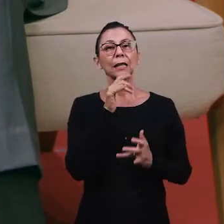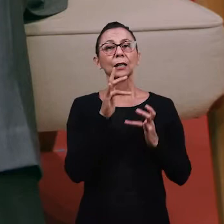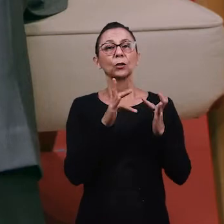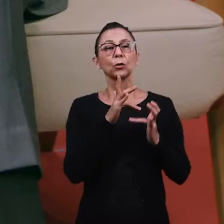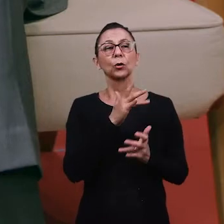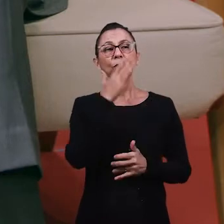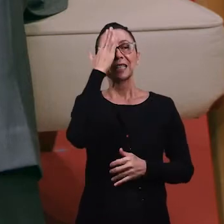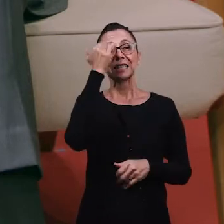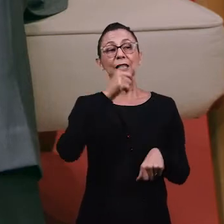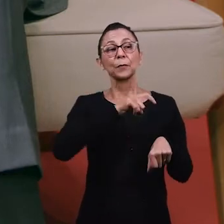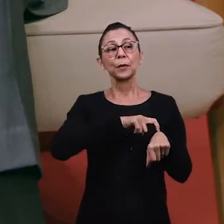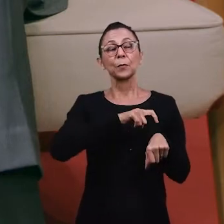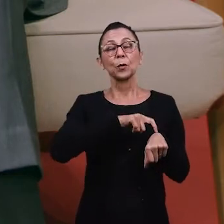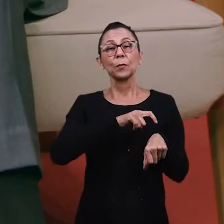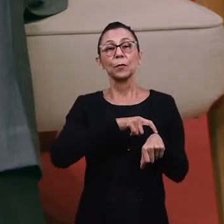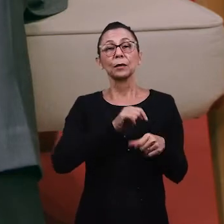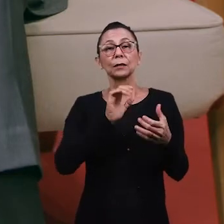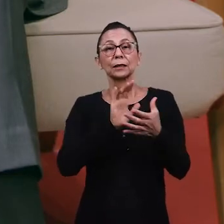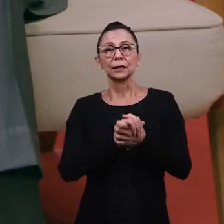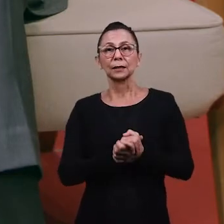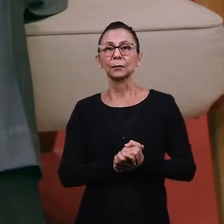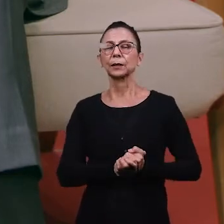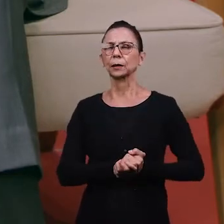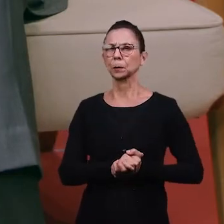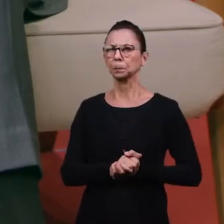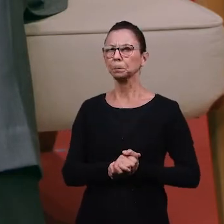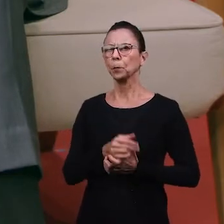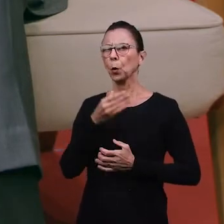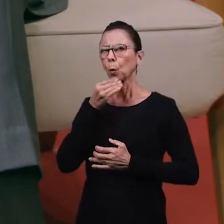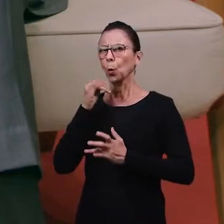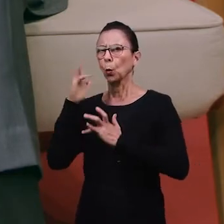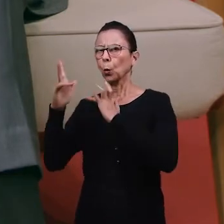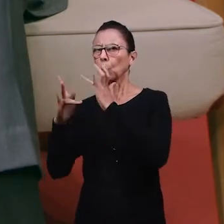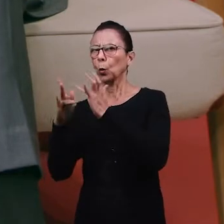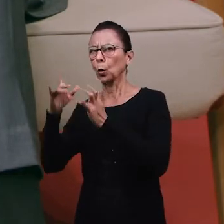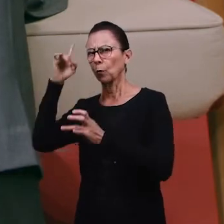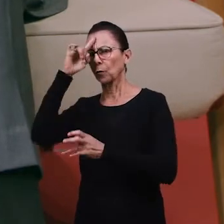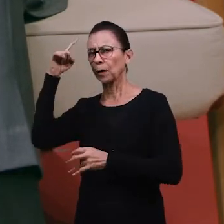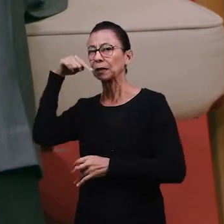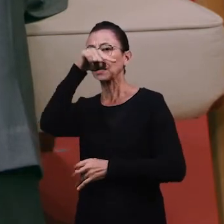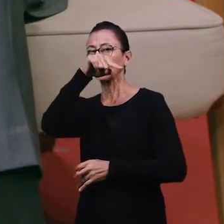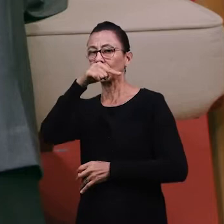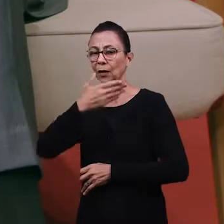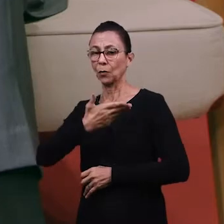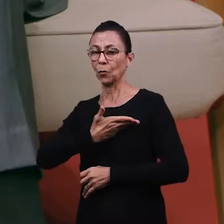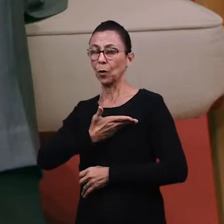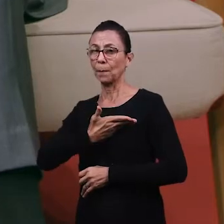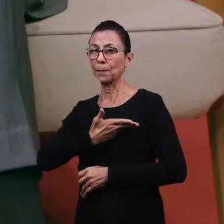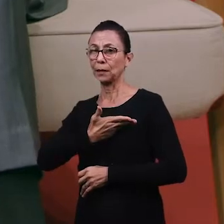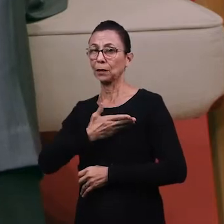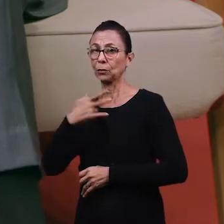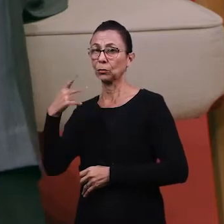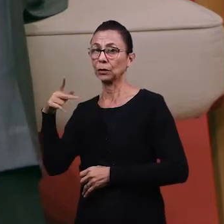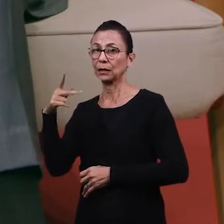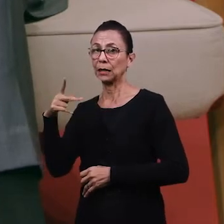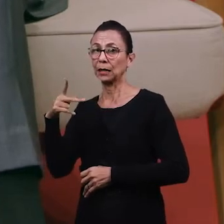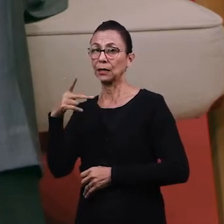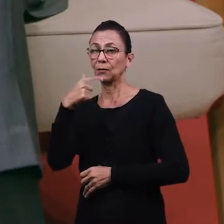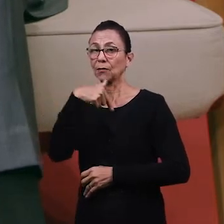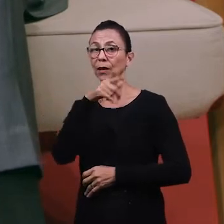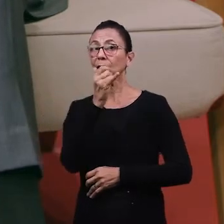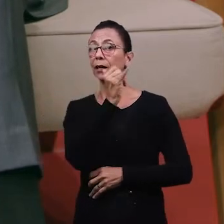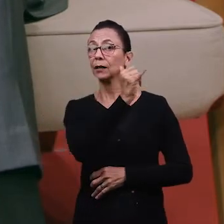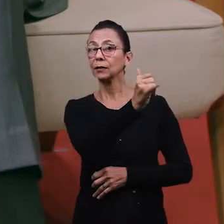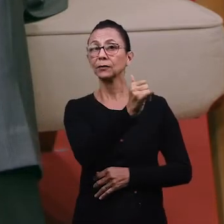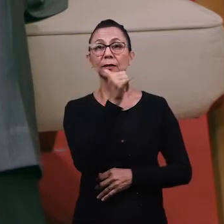allait aviser, donc annoncer que l'heure du mariage allait arriver, c'était l'ami du fiancé.